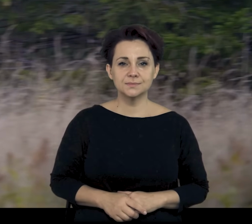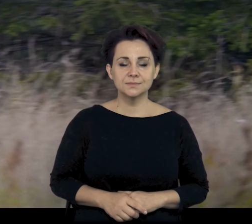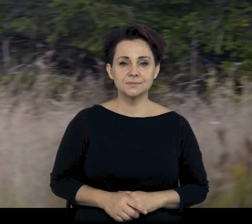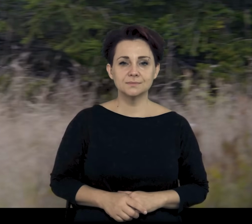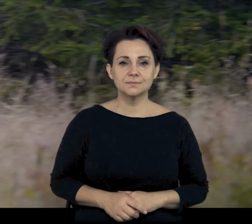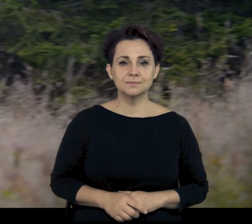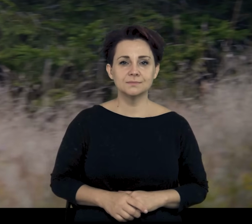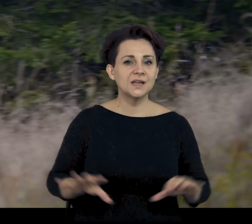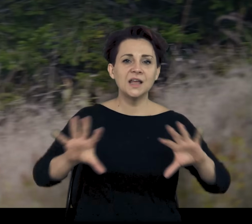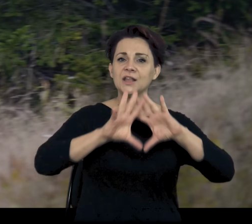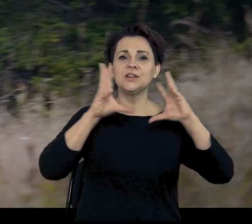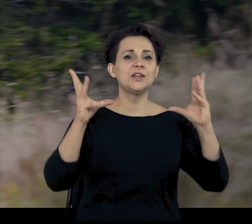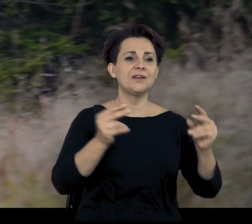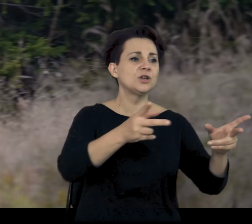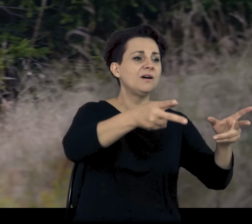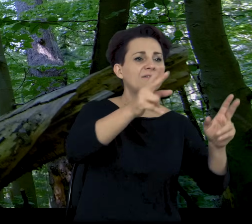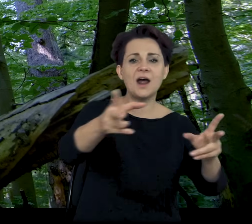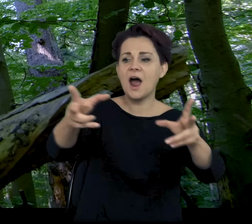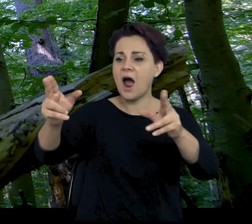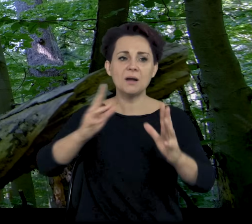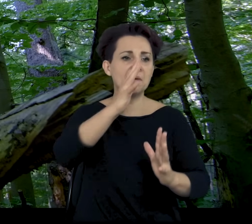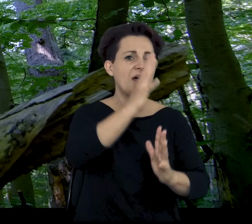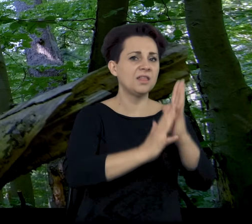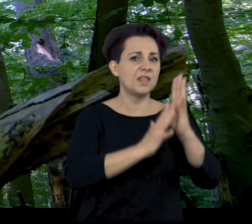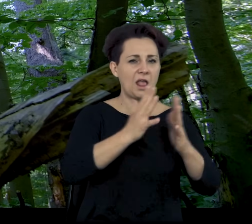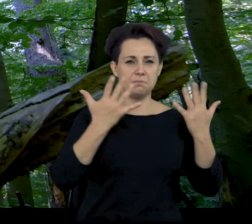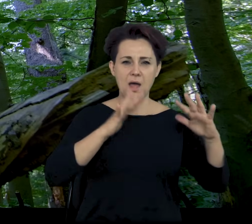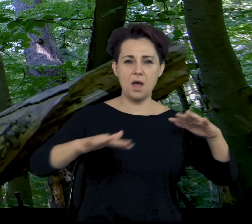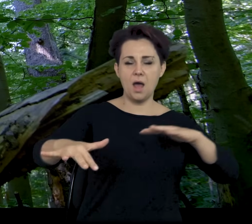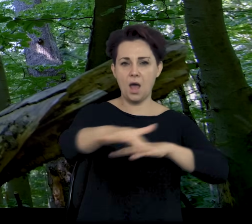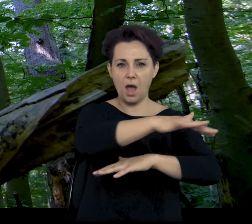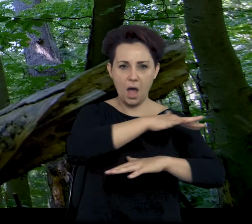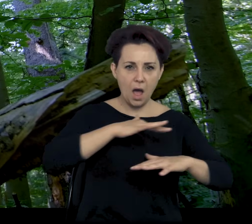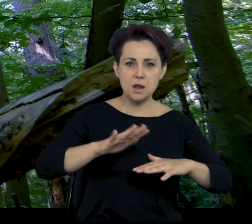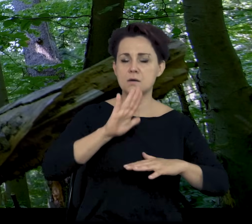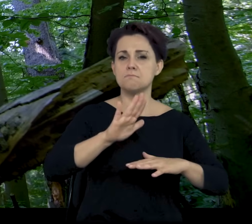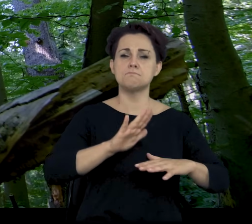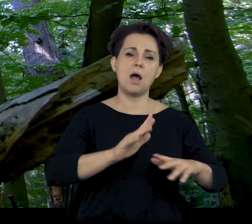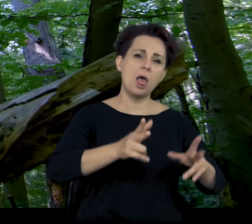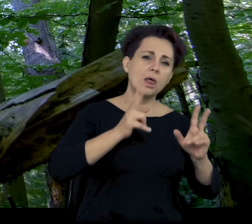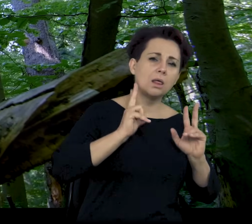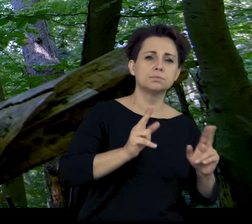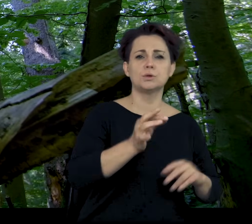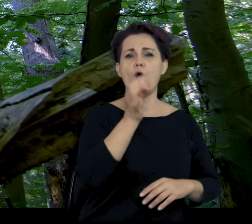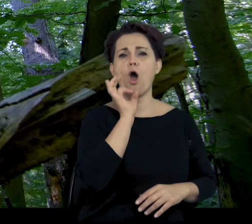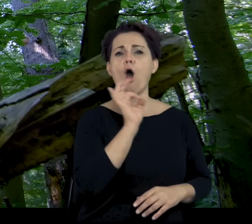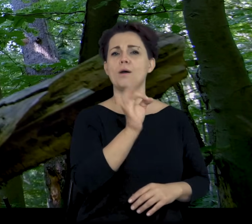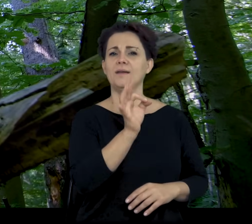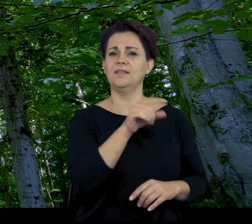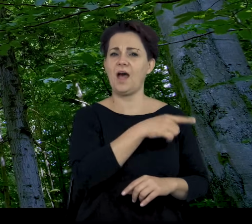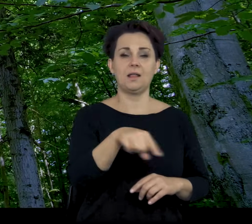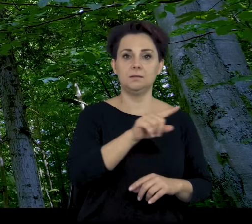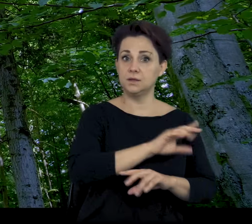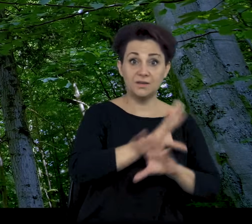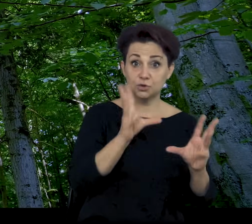Nie wszystkie fragmenty lasów w granicach parku charakteryzują się wysokim stopniem naturalności. Szczególnie dotyczy to